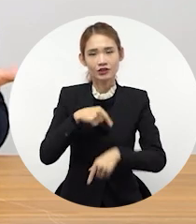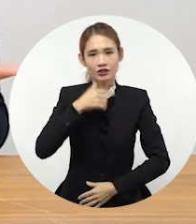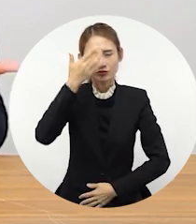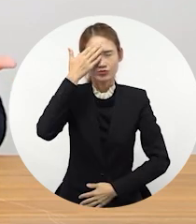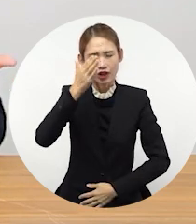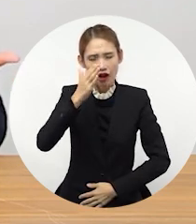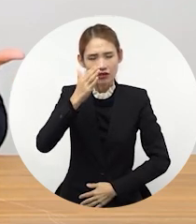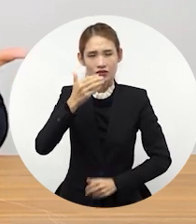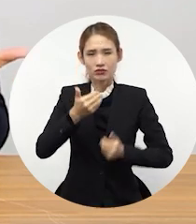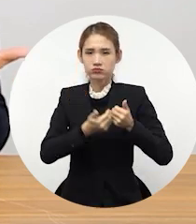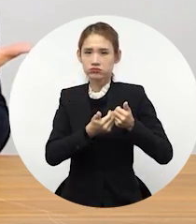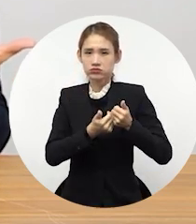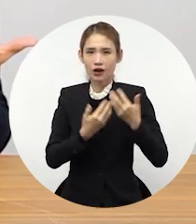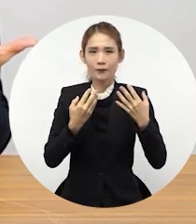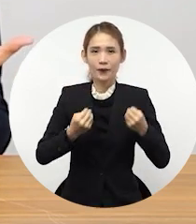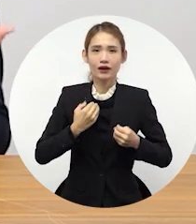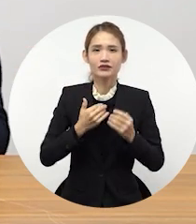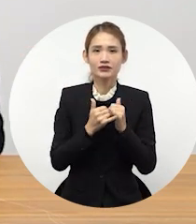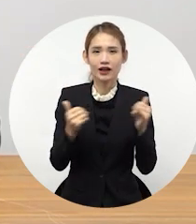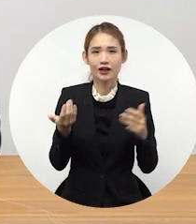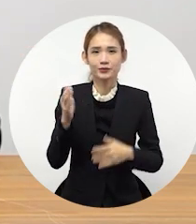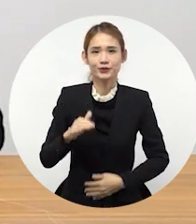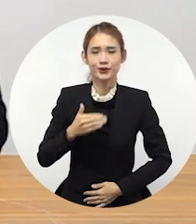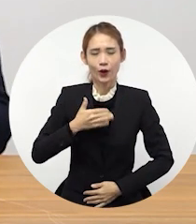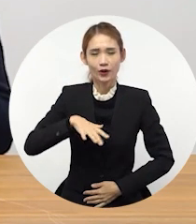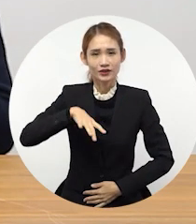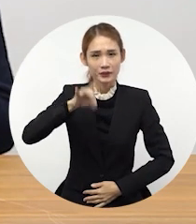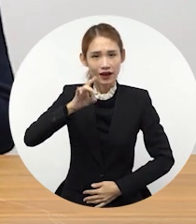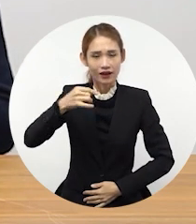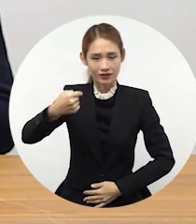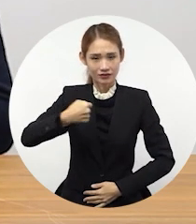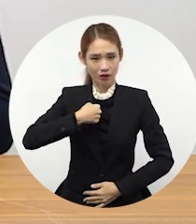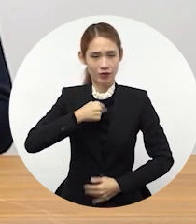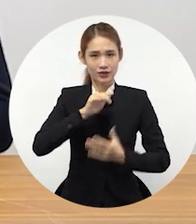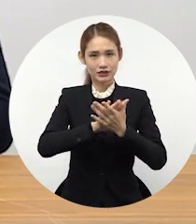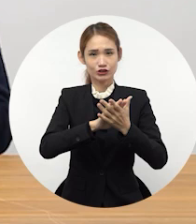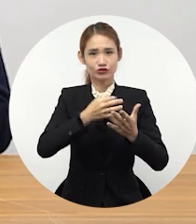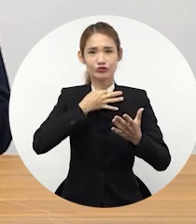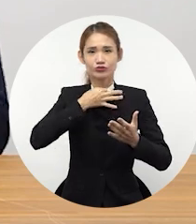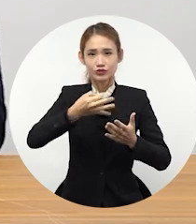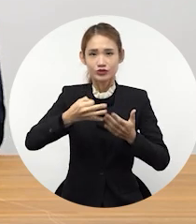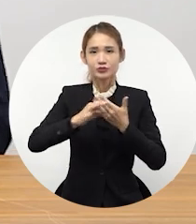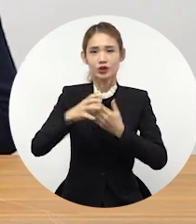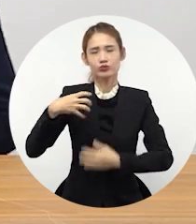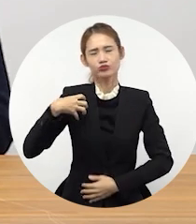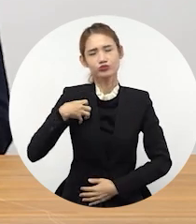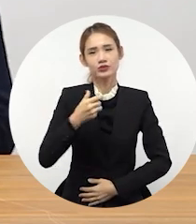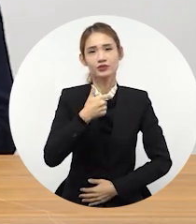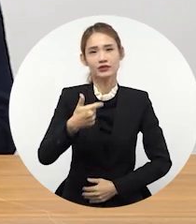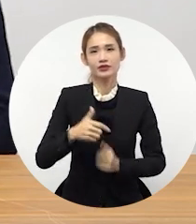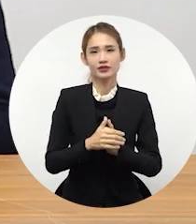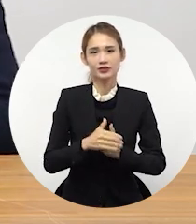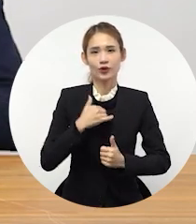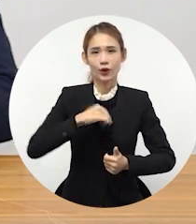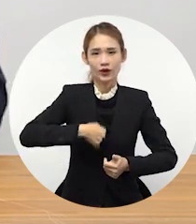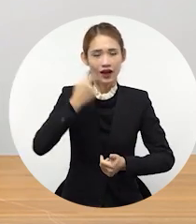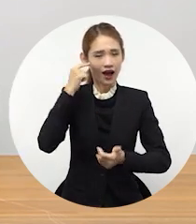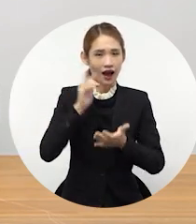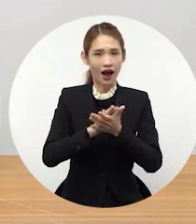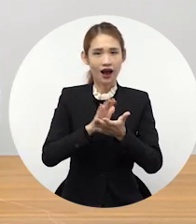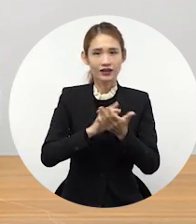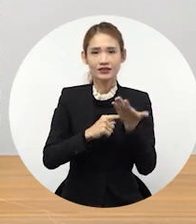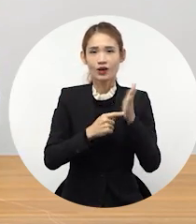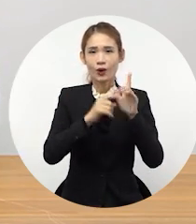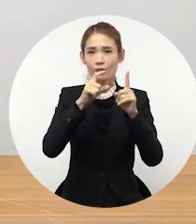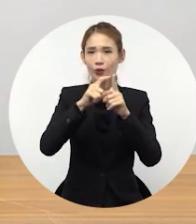합니다. 저는 낯설고 낯가림이 많은 사람인데 맞아. 초면에 저를 친구라고 표현하면 되게 부담스럽거든요. 그리고 이게